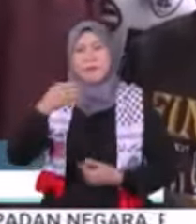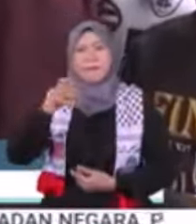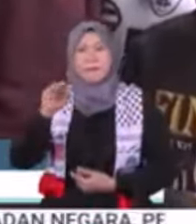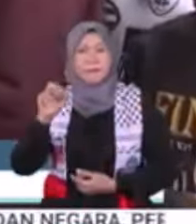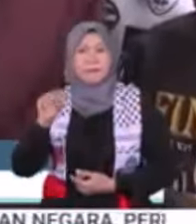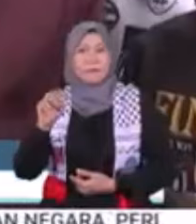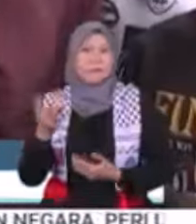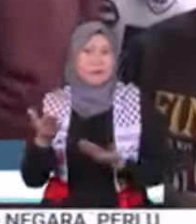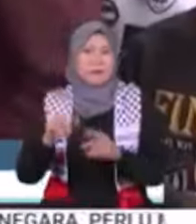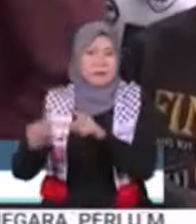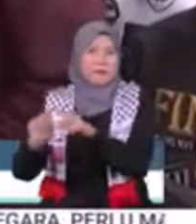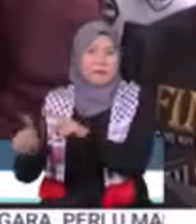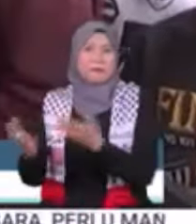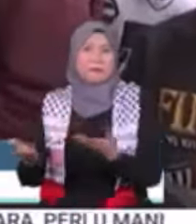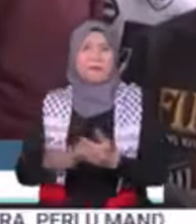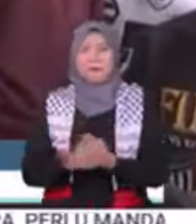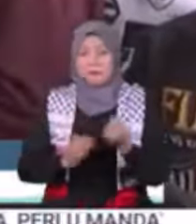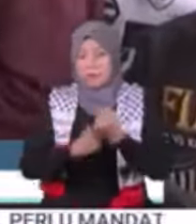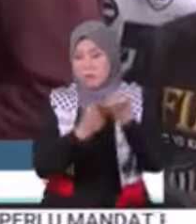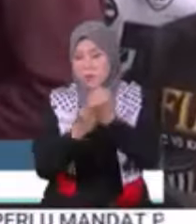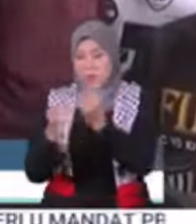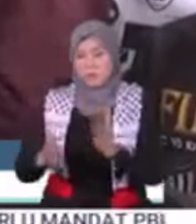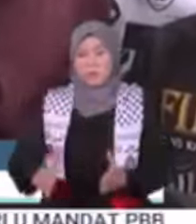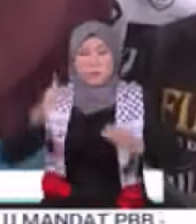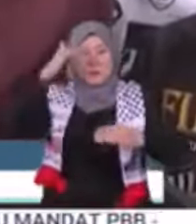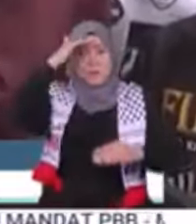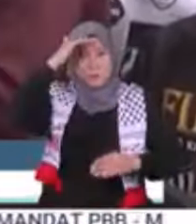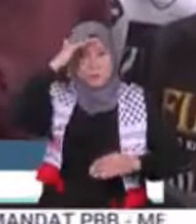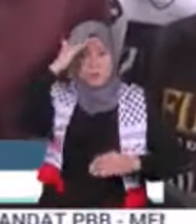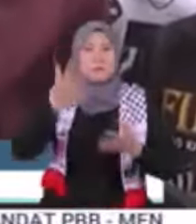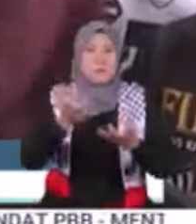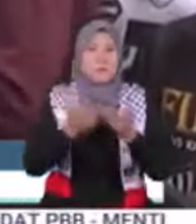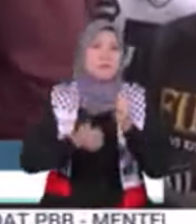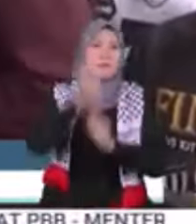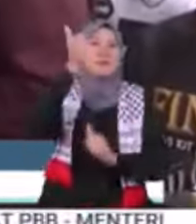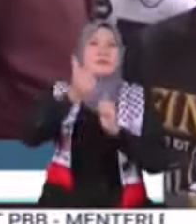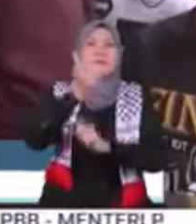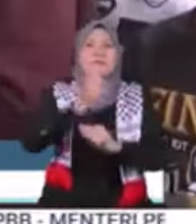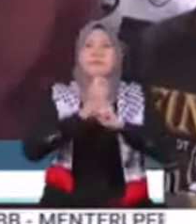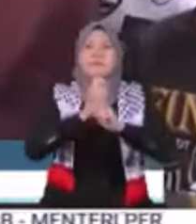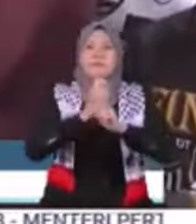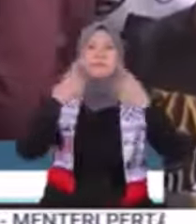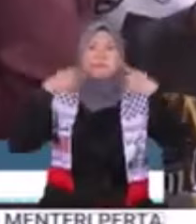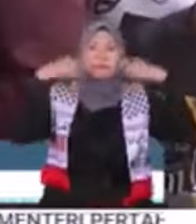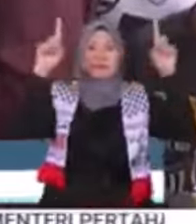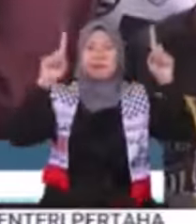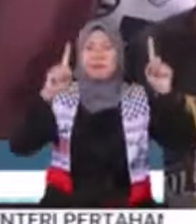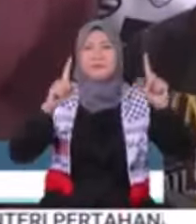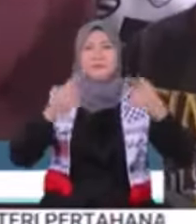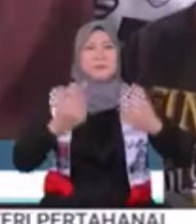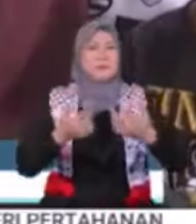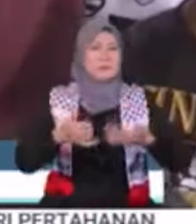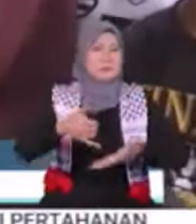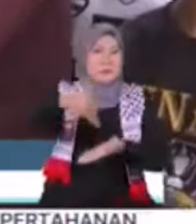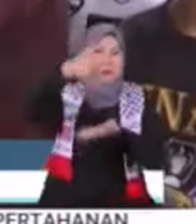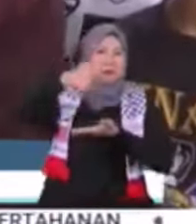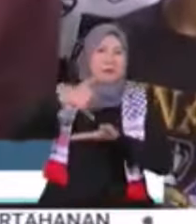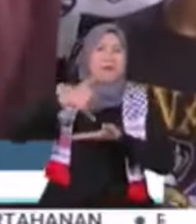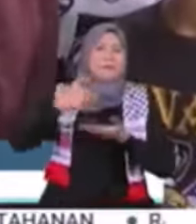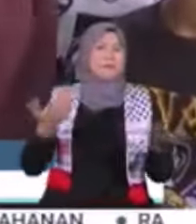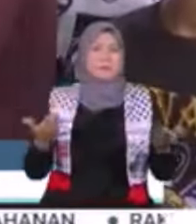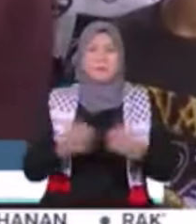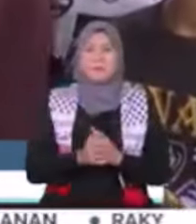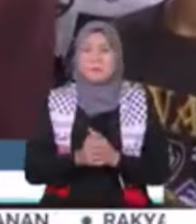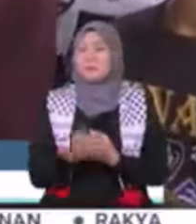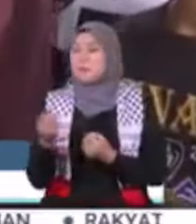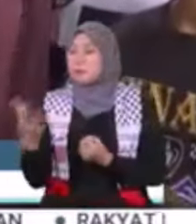Forestieri. Okay, sudah tentu penyokong-penyokong JDT inginkan kemenangan dan mempertahankan gelaran juara itu. Mungkin kemenangan itu untuk